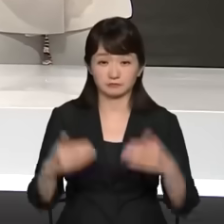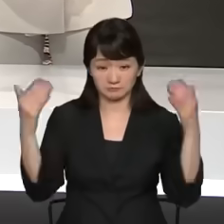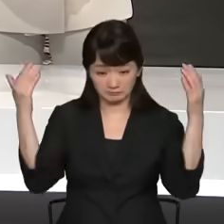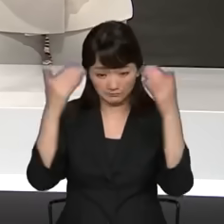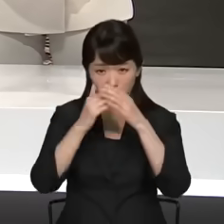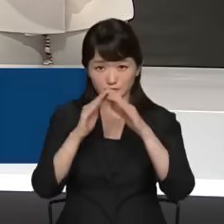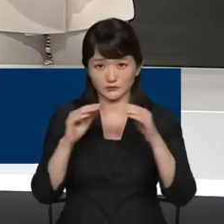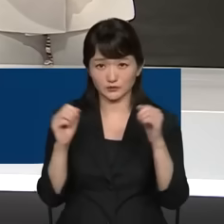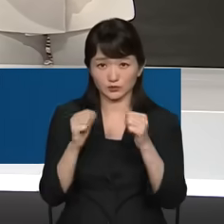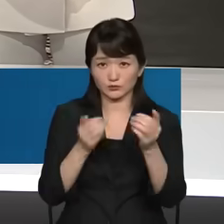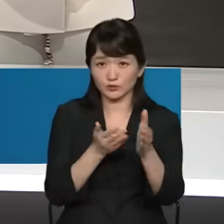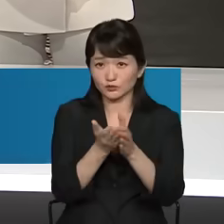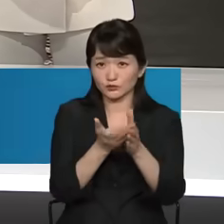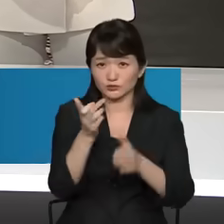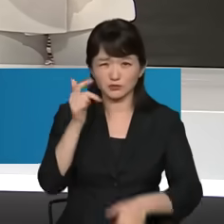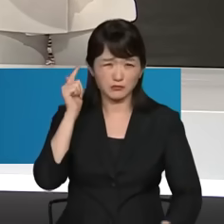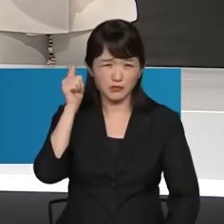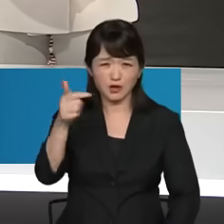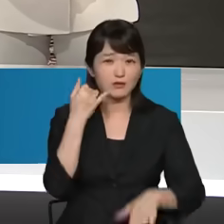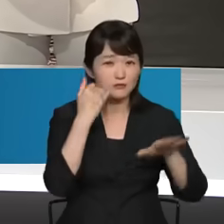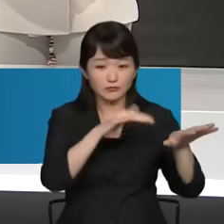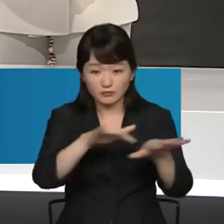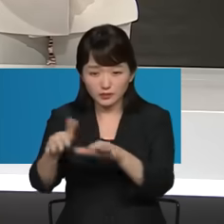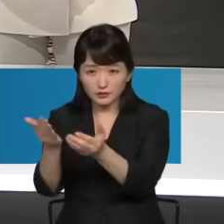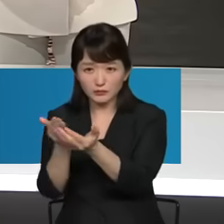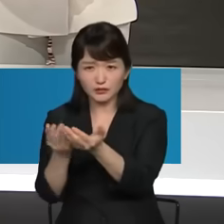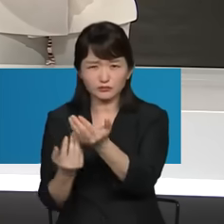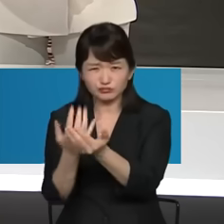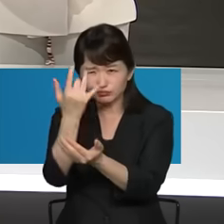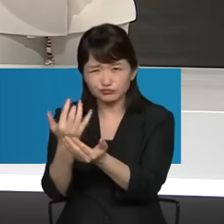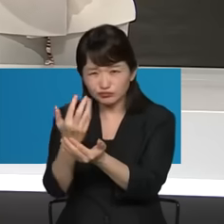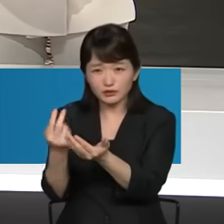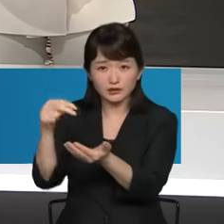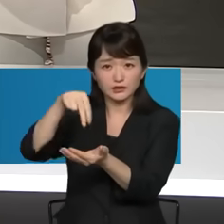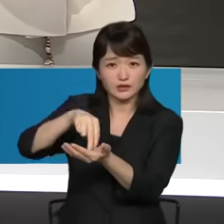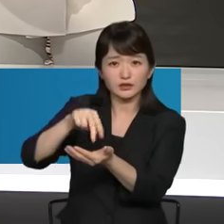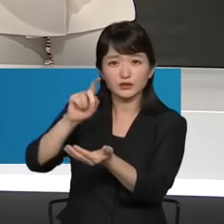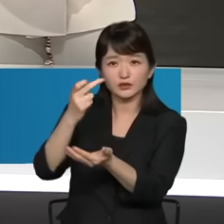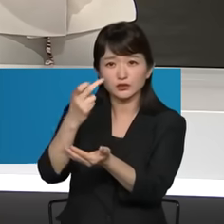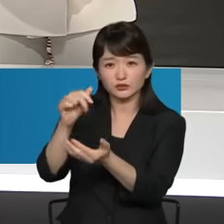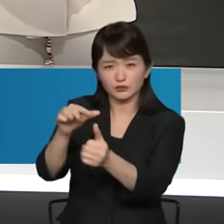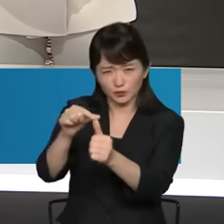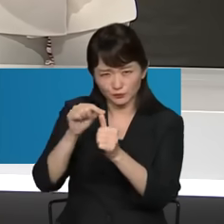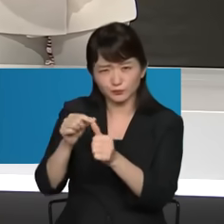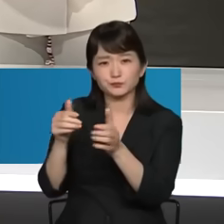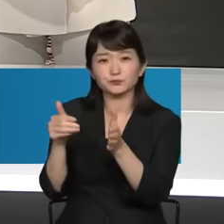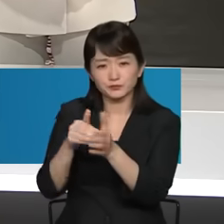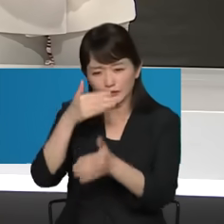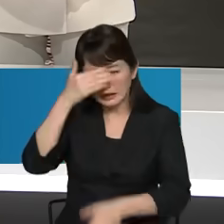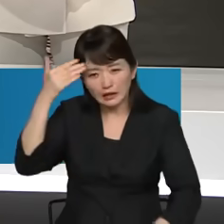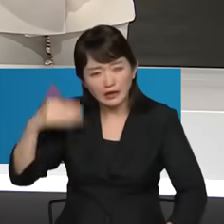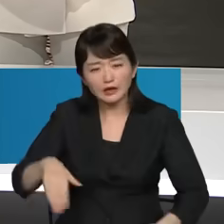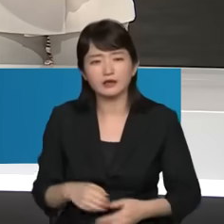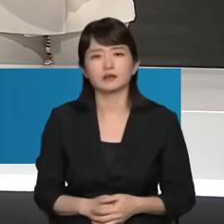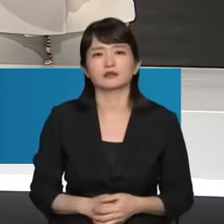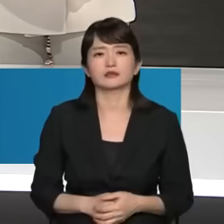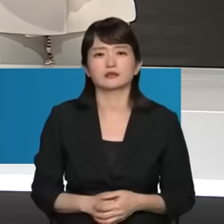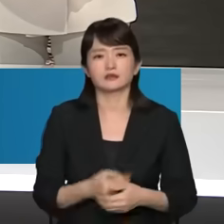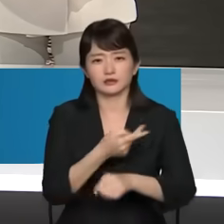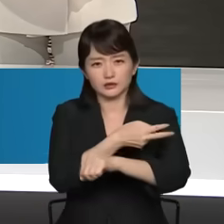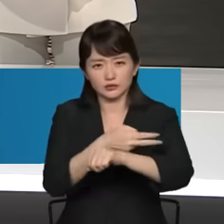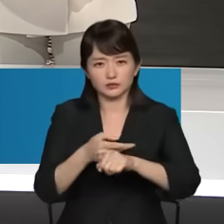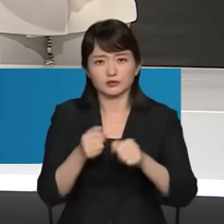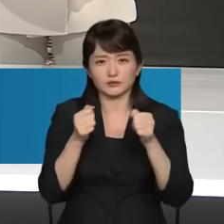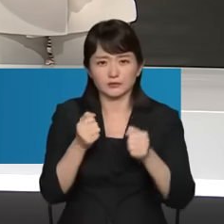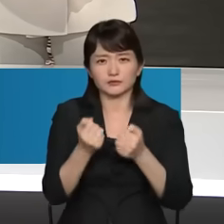밤사이 전북 군산 먼바다에서 배에 불이 났습니다. 타고 있던 12명 모두 구조됐습니다. 또 철인 3종 경기